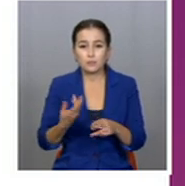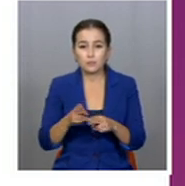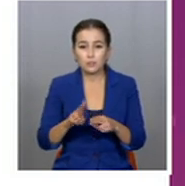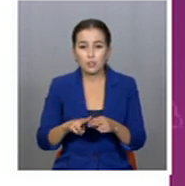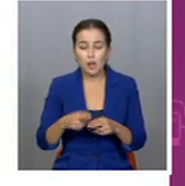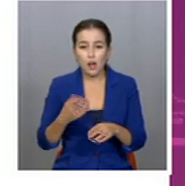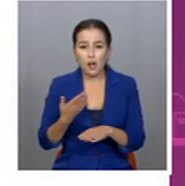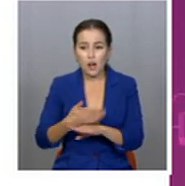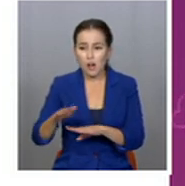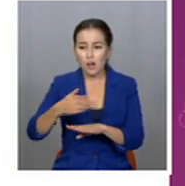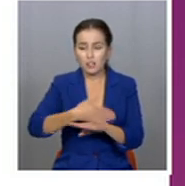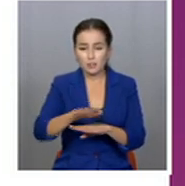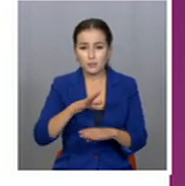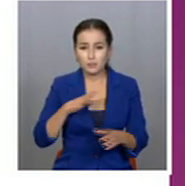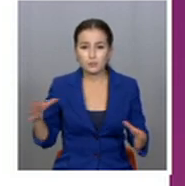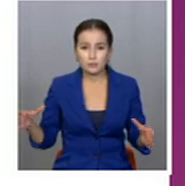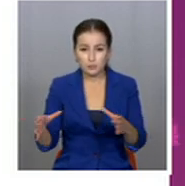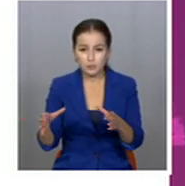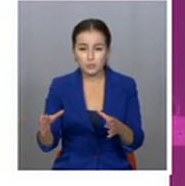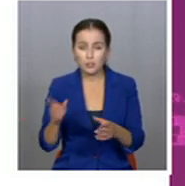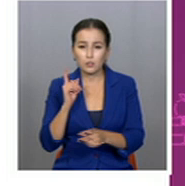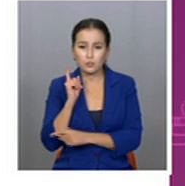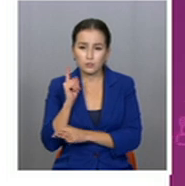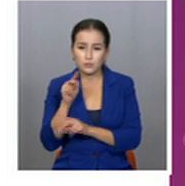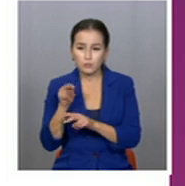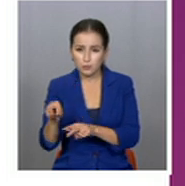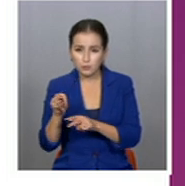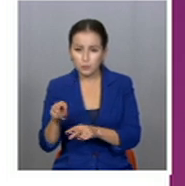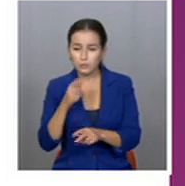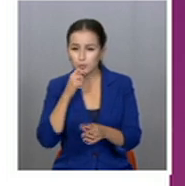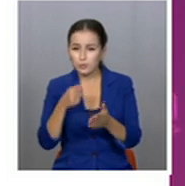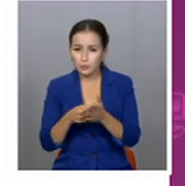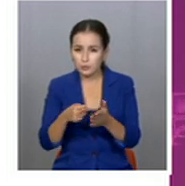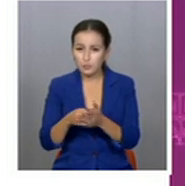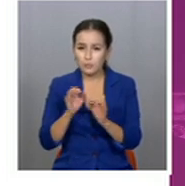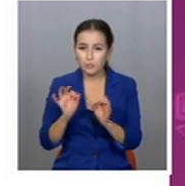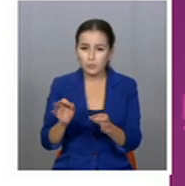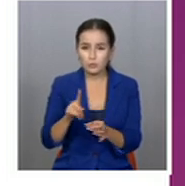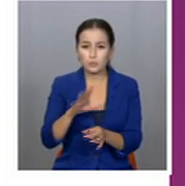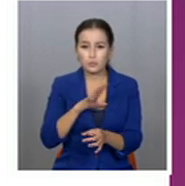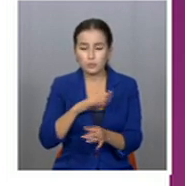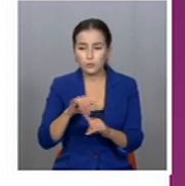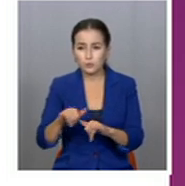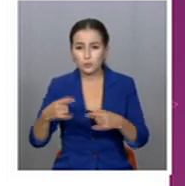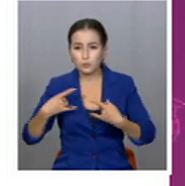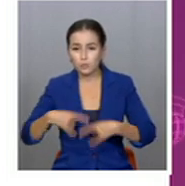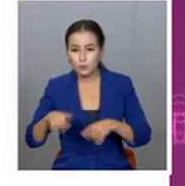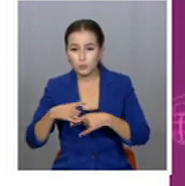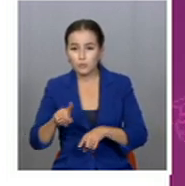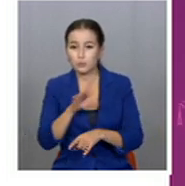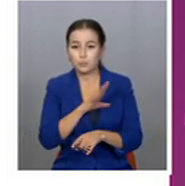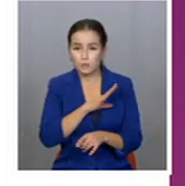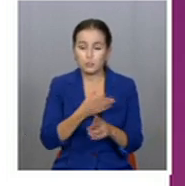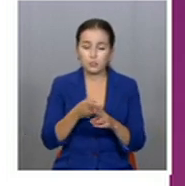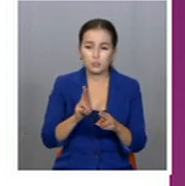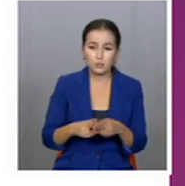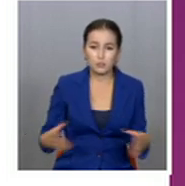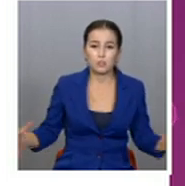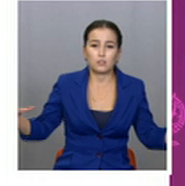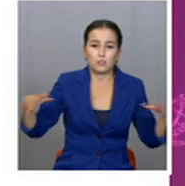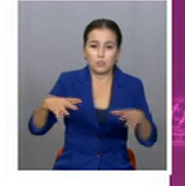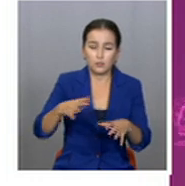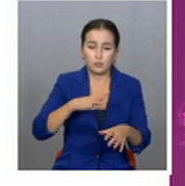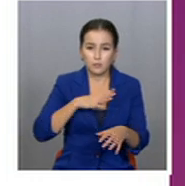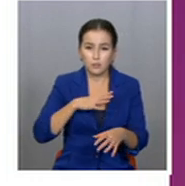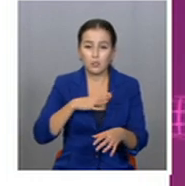үшін, күзету, төлге күтім жасау үшін, төлдету үшін біріккен екен. Және де